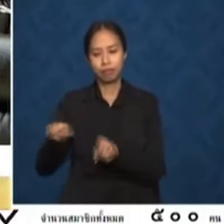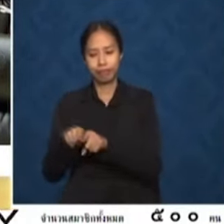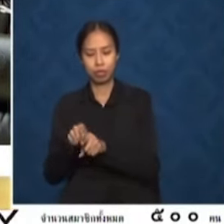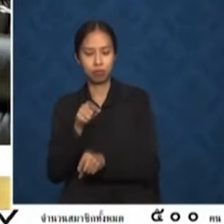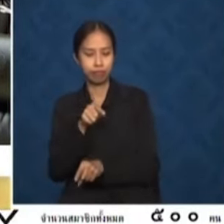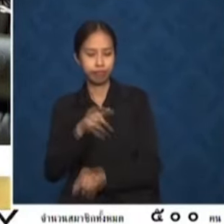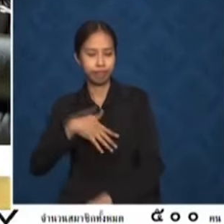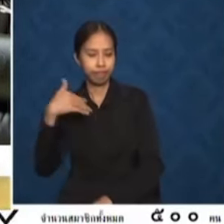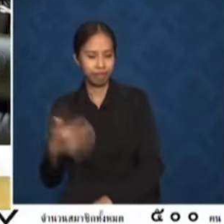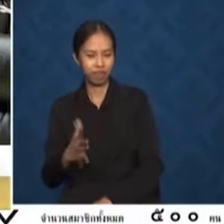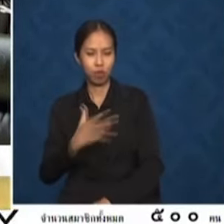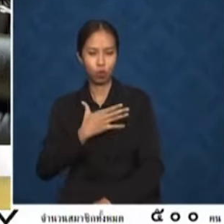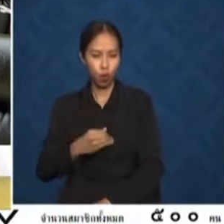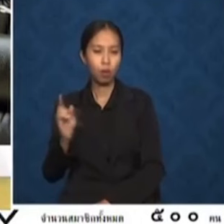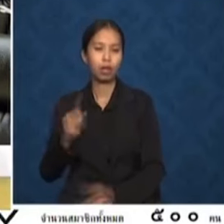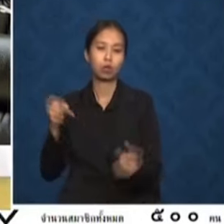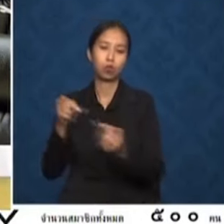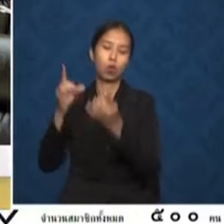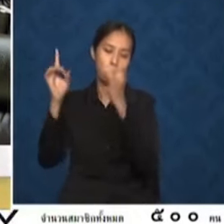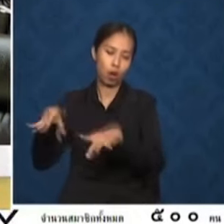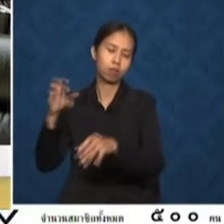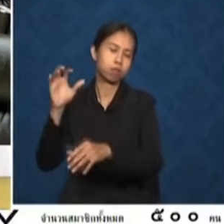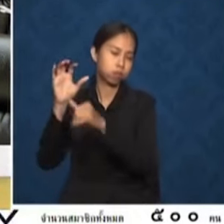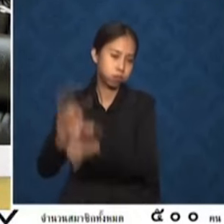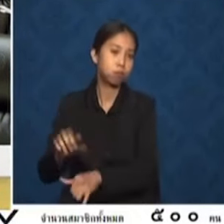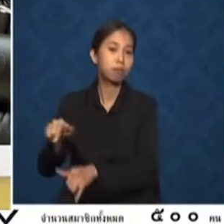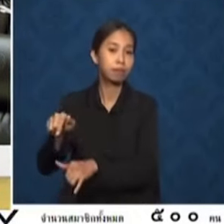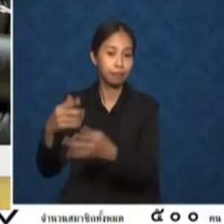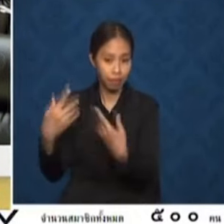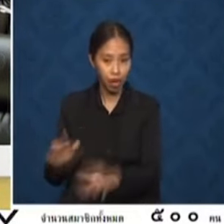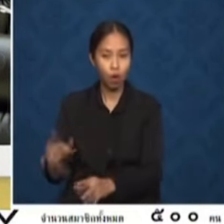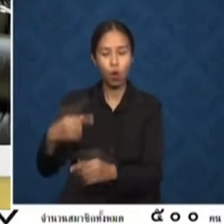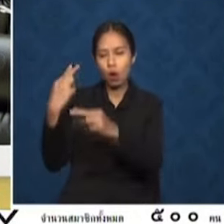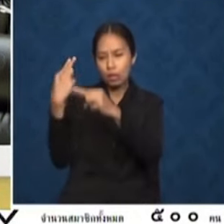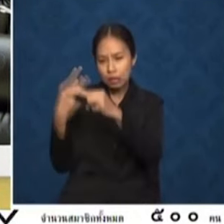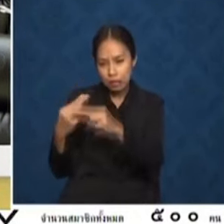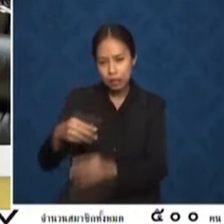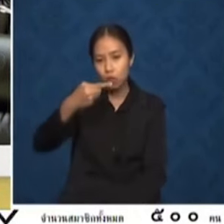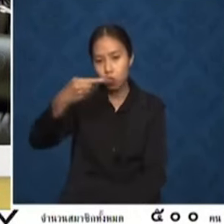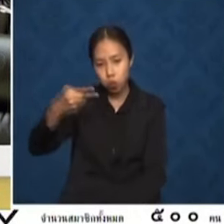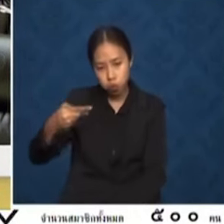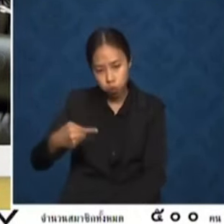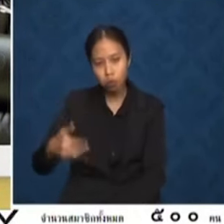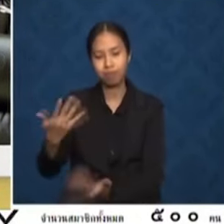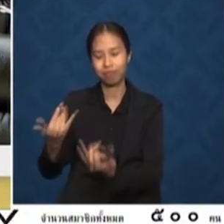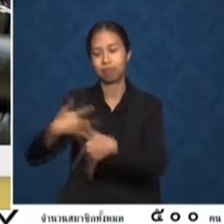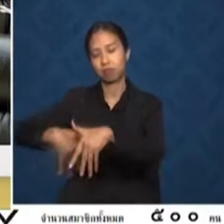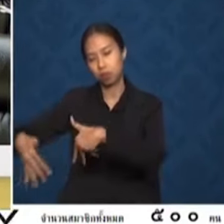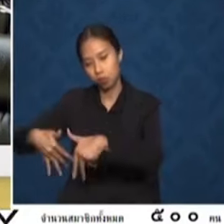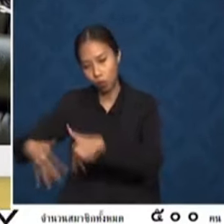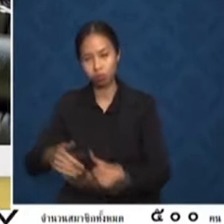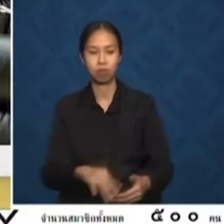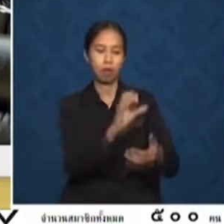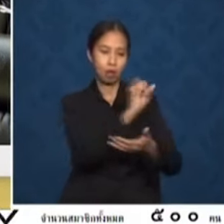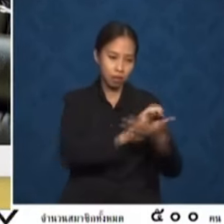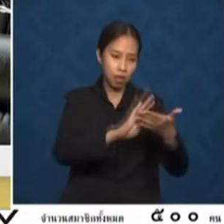ามกับความรุนแรงไปด้วยและจะส่งผลในทางลบต่อความสัมพันธ์อันดีระหว่างประชาชนและสถ